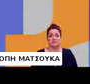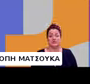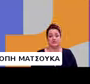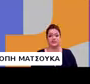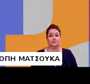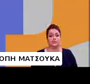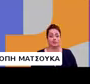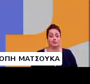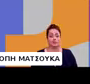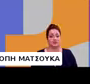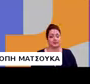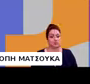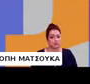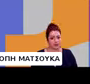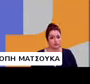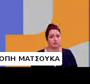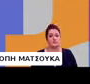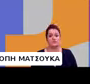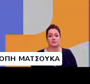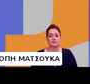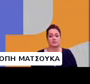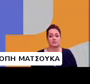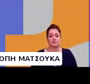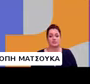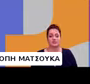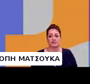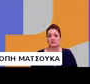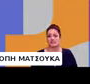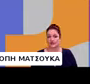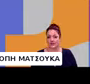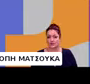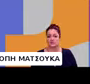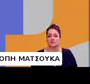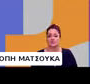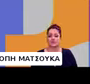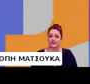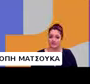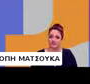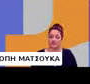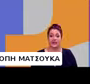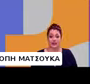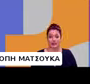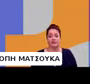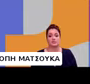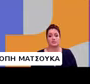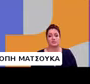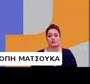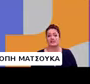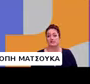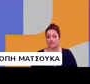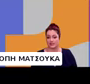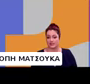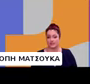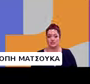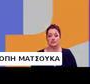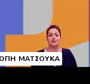υποχρεώσεις μας, ποιες είναι οι υποχρεώσεις μας απέναντι στο κράτος, ποιες είναι οι υποχρεώσεις μας απέναντι σε συνεργάτες, οι προμηθευτές μας και απέναντι στην ίδια